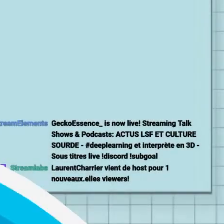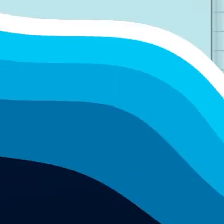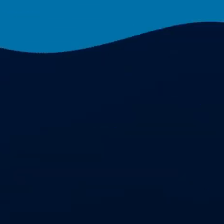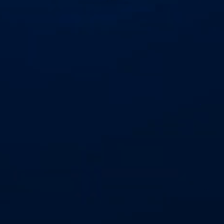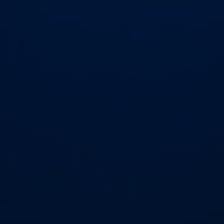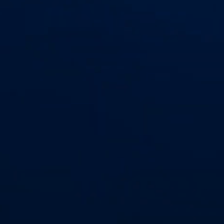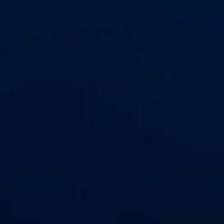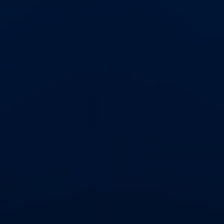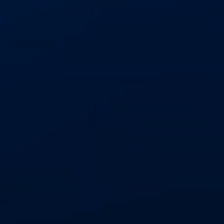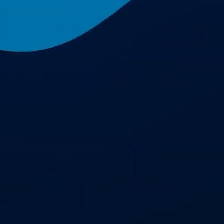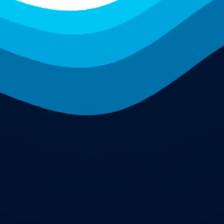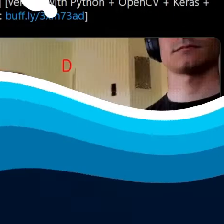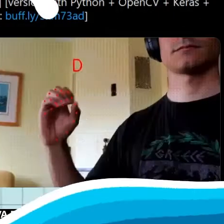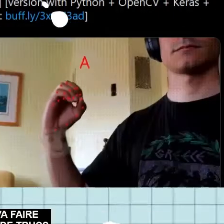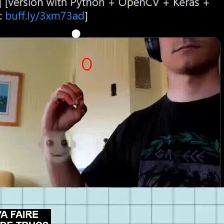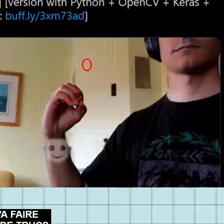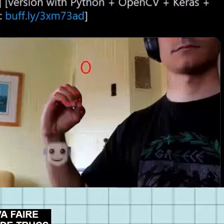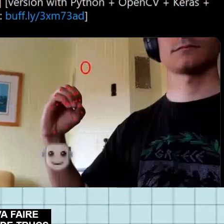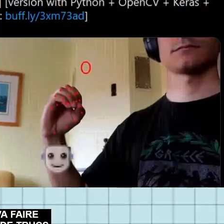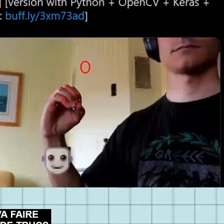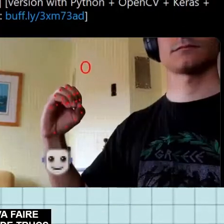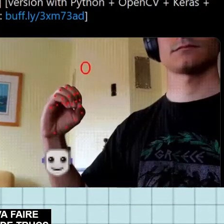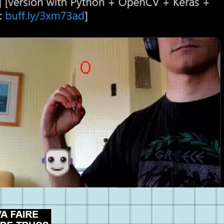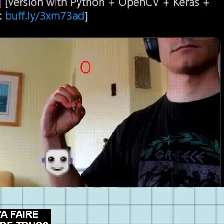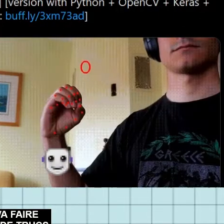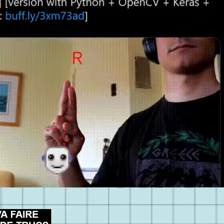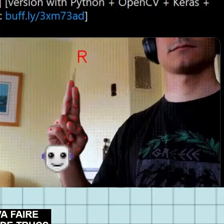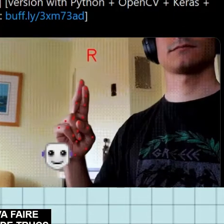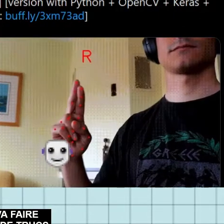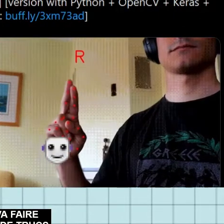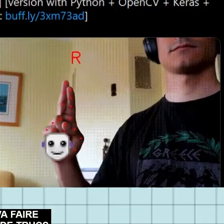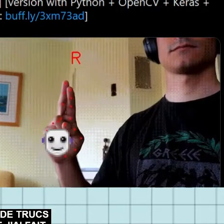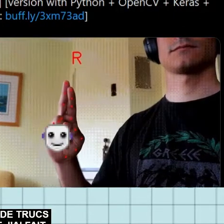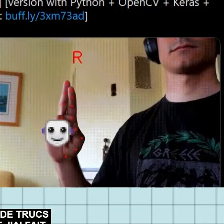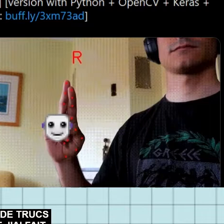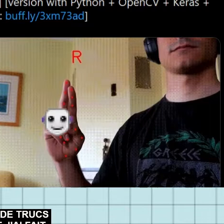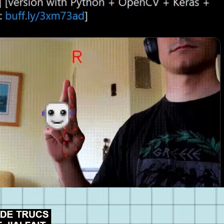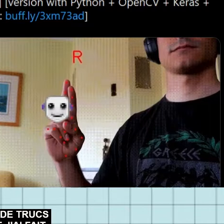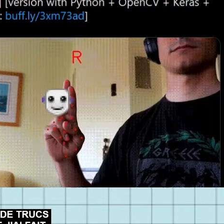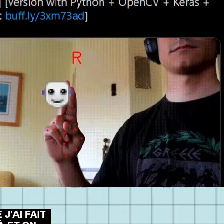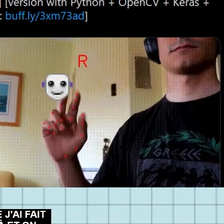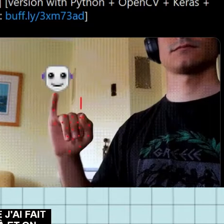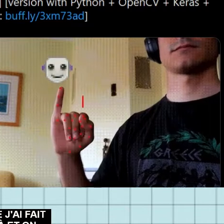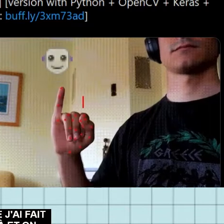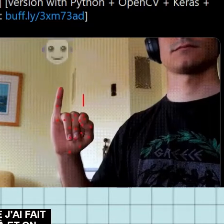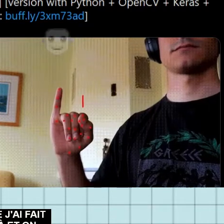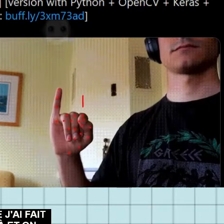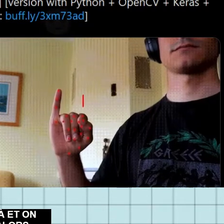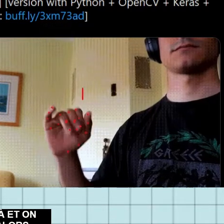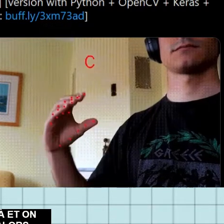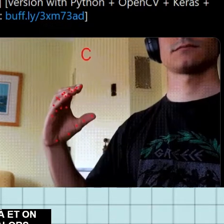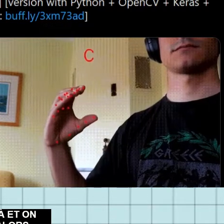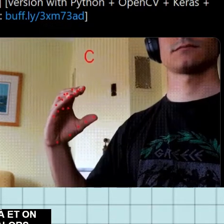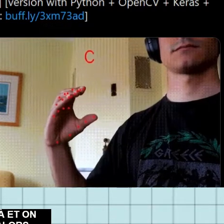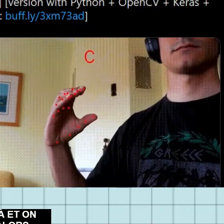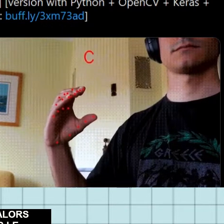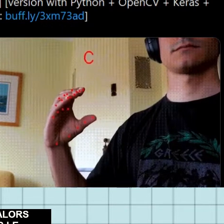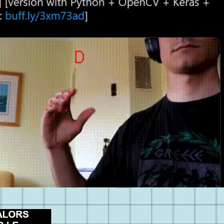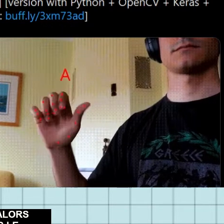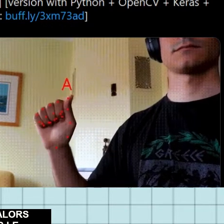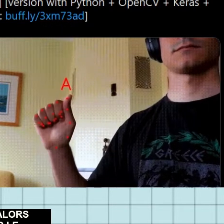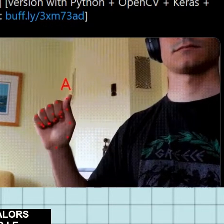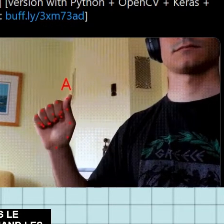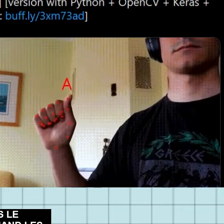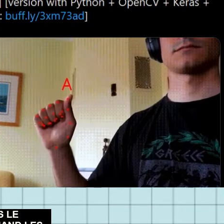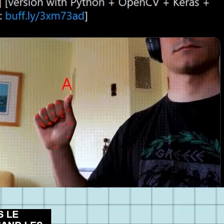Et on part en mode capture. Alors, c'est un petit peu la merde. Alors, le blême, c'est surtout quand les entendants créent des trucs pour les sourds. Voilà, en fait,